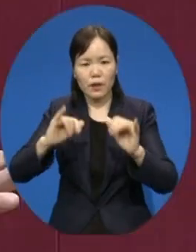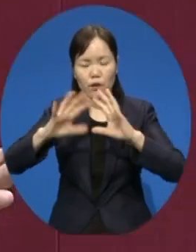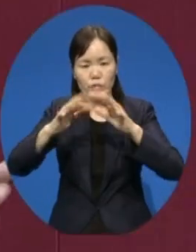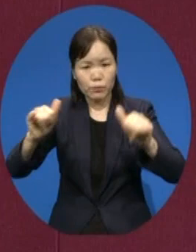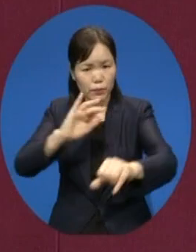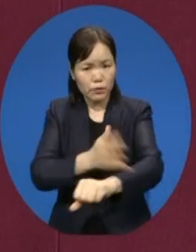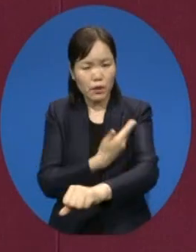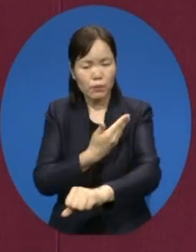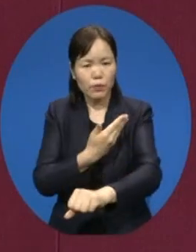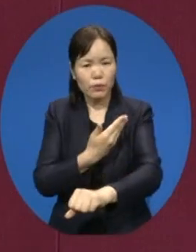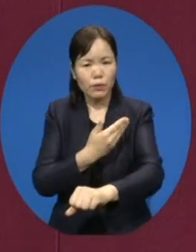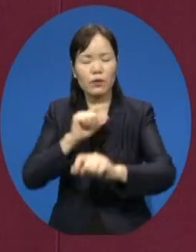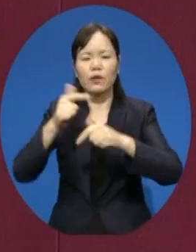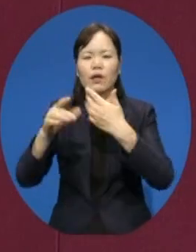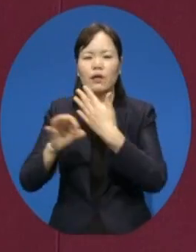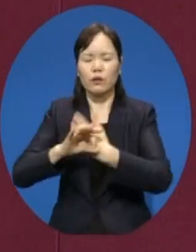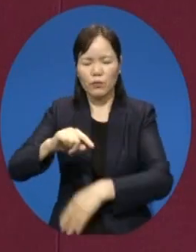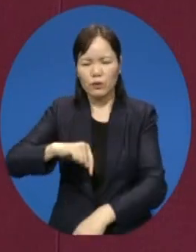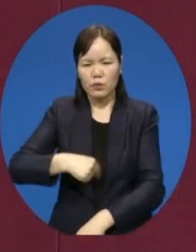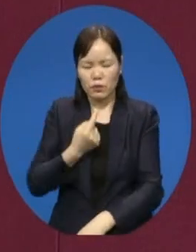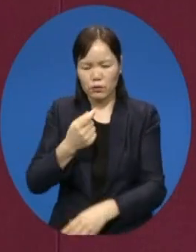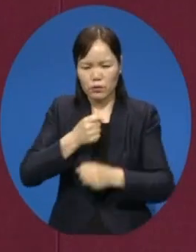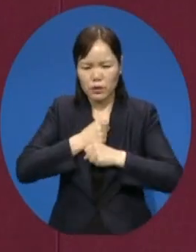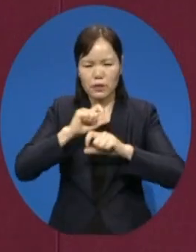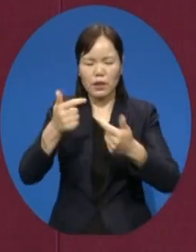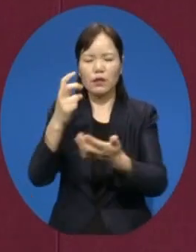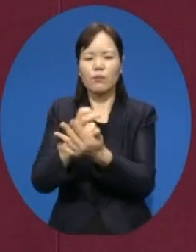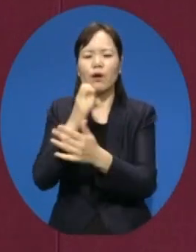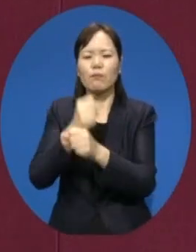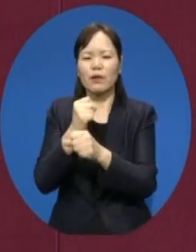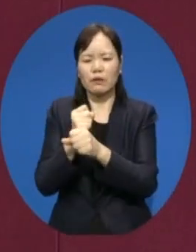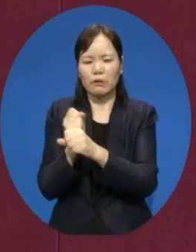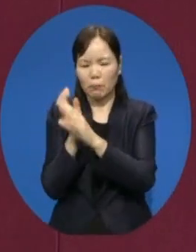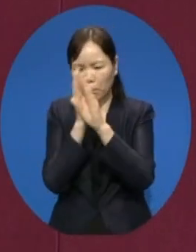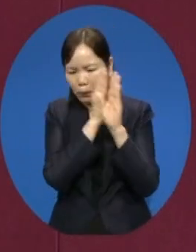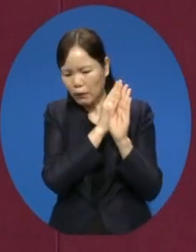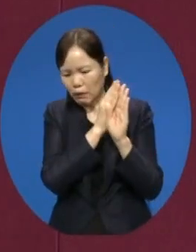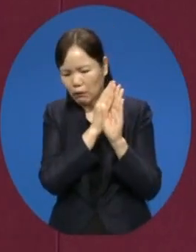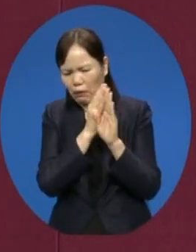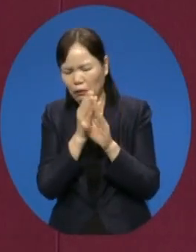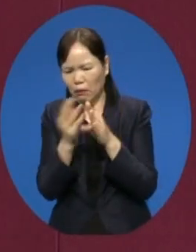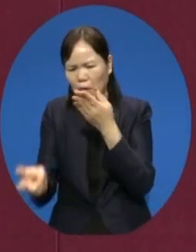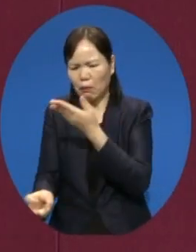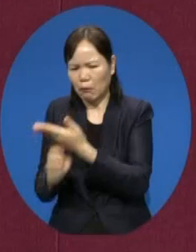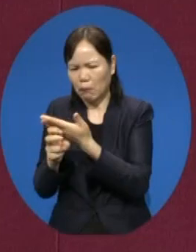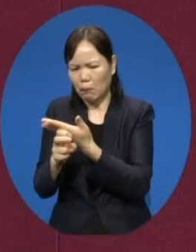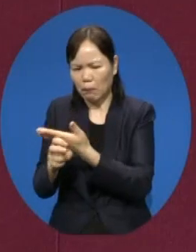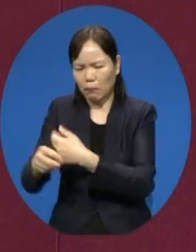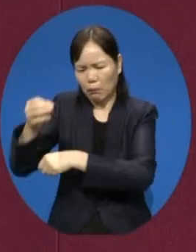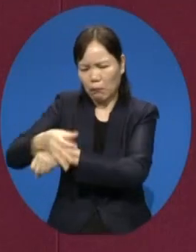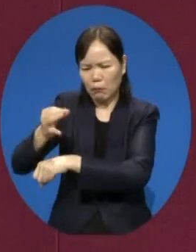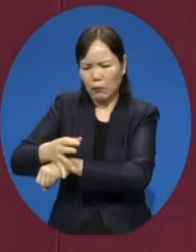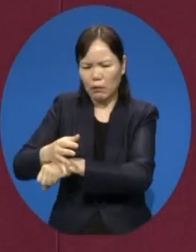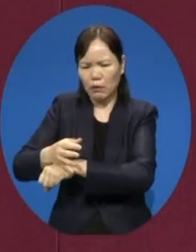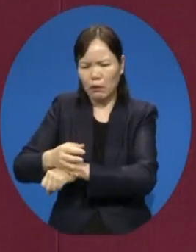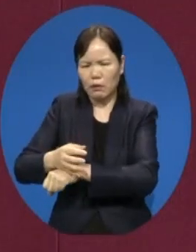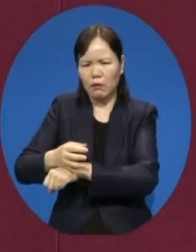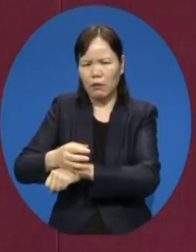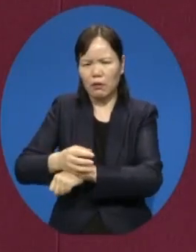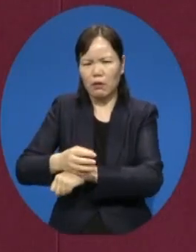겁니까? 아니면 자기들도 안 지킬 법 만들어 놓고 뒤로는 가전, 편법, 꼼수 쓰는 집권 세력이 잘못한 겁니까?